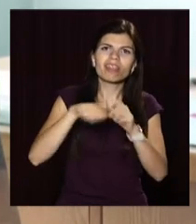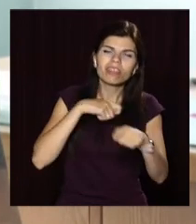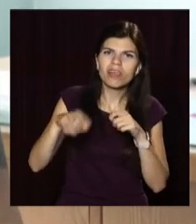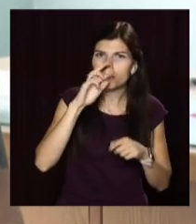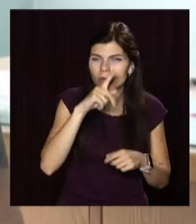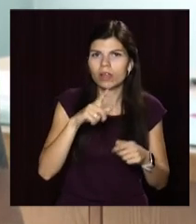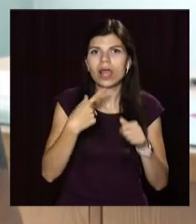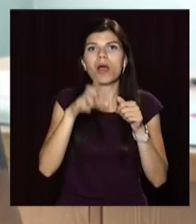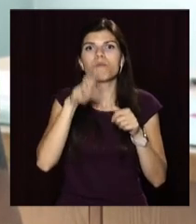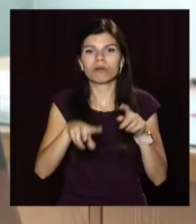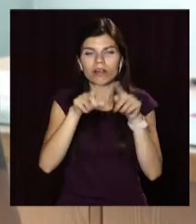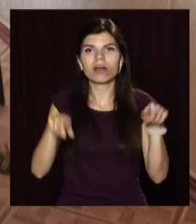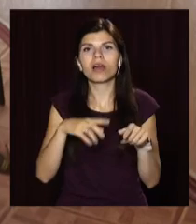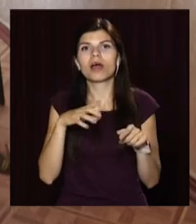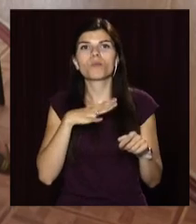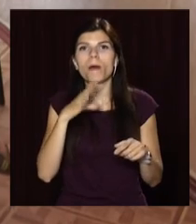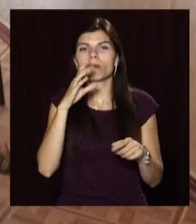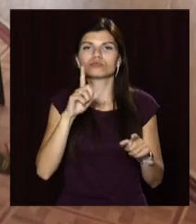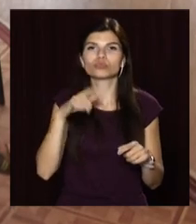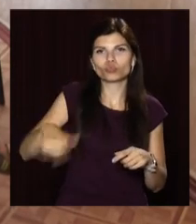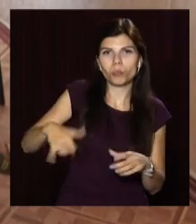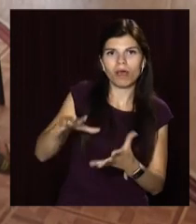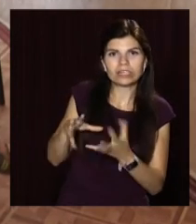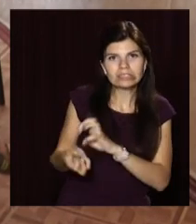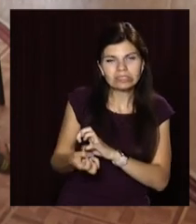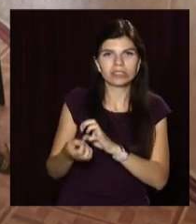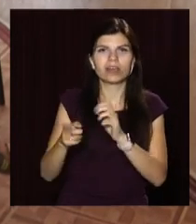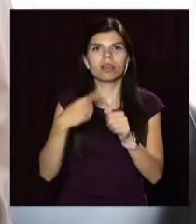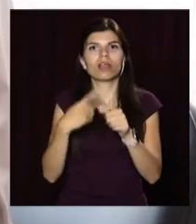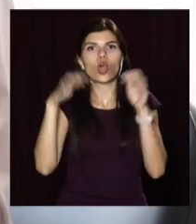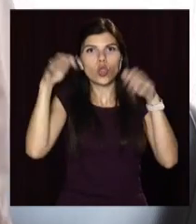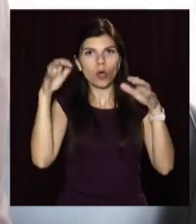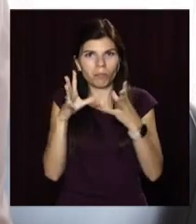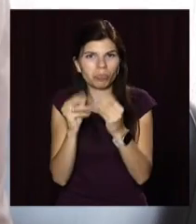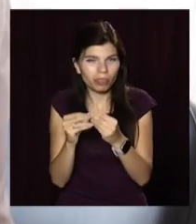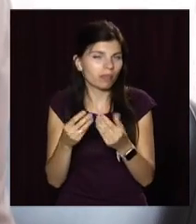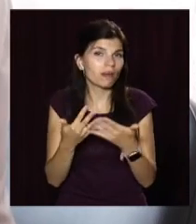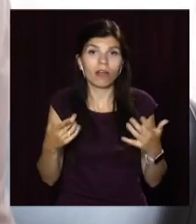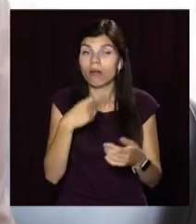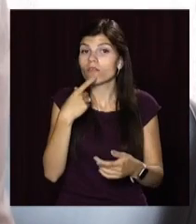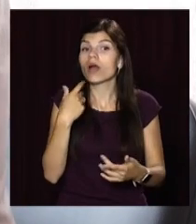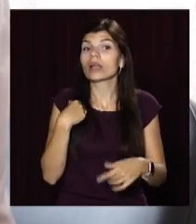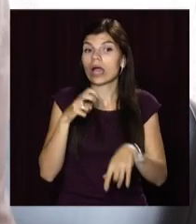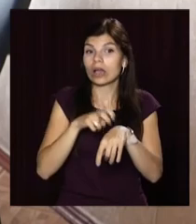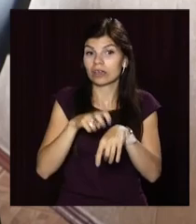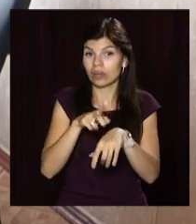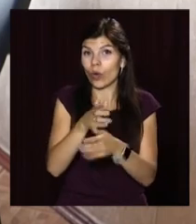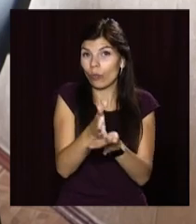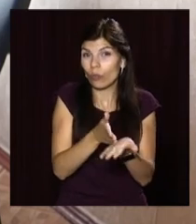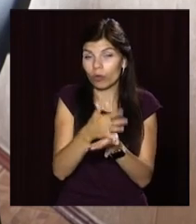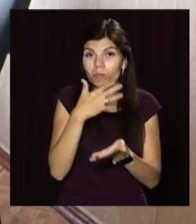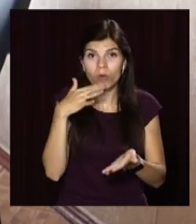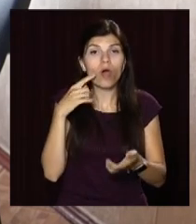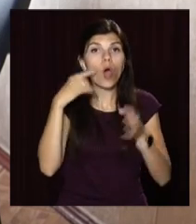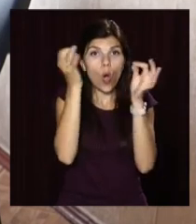історій з папірцями лікарняними безліч, говорить сімейна лікарка Олена Мельникова. Понад десятиліття вона лікарює у Кам'янському. Каже, восени